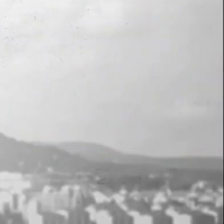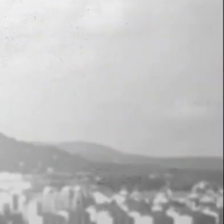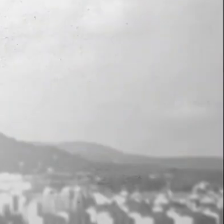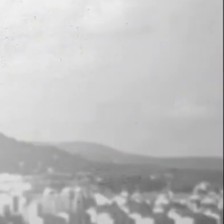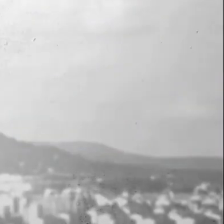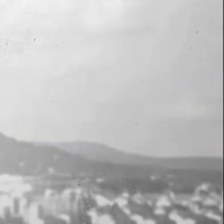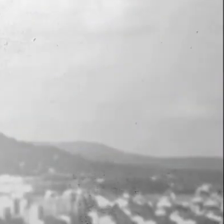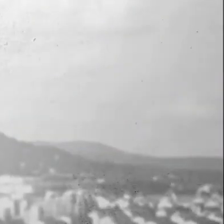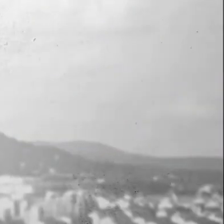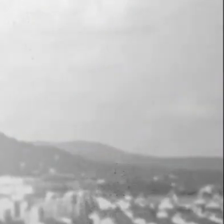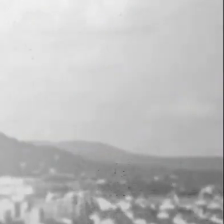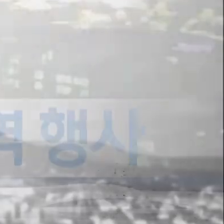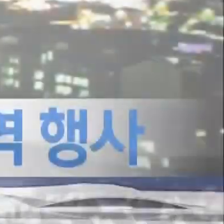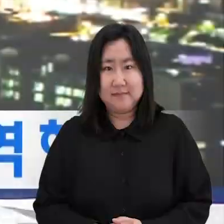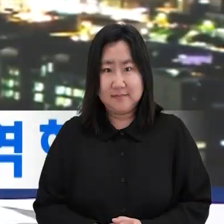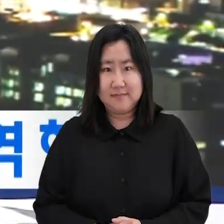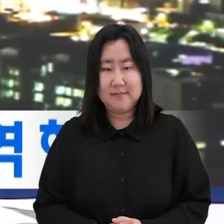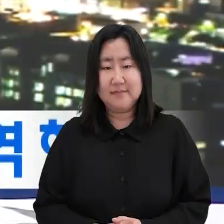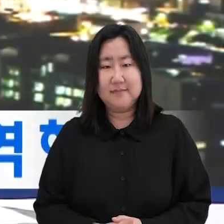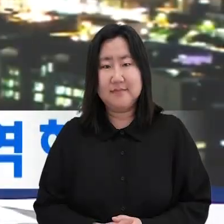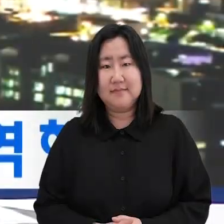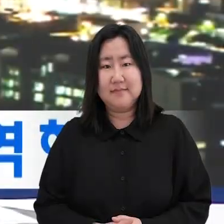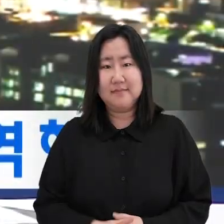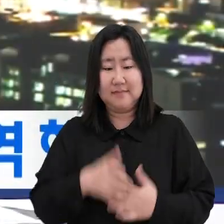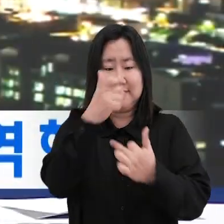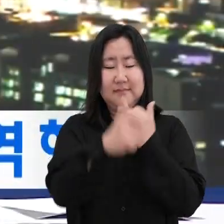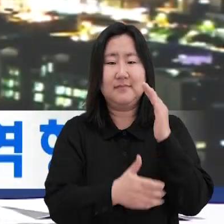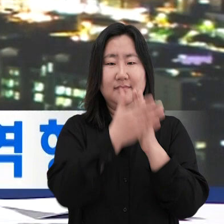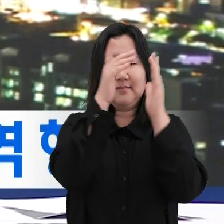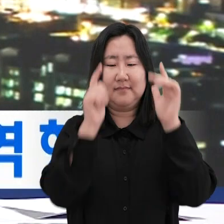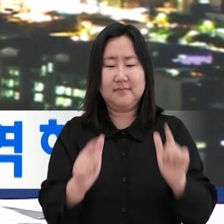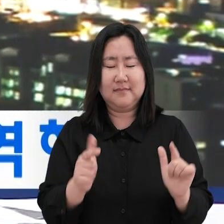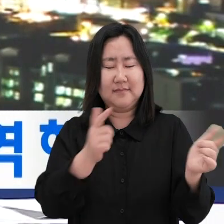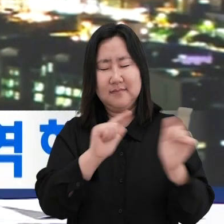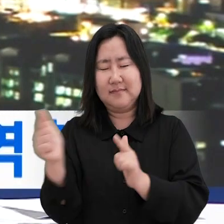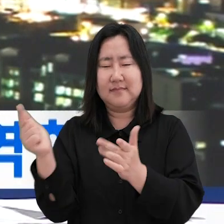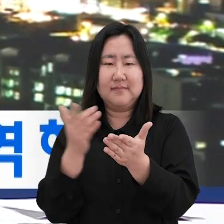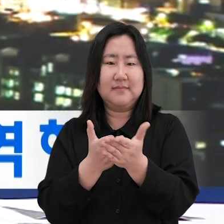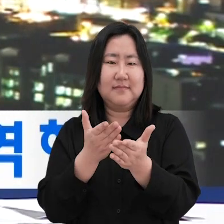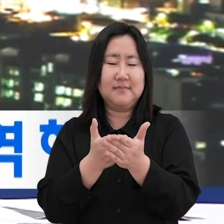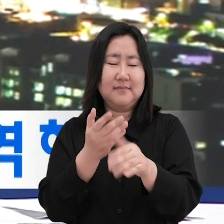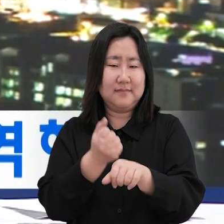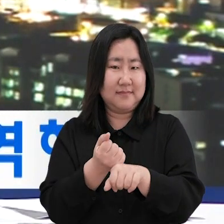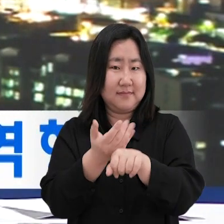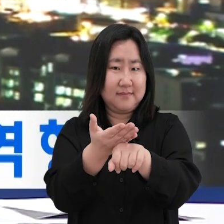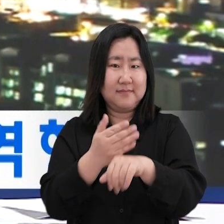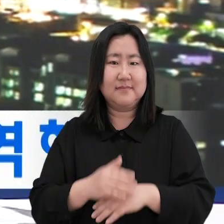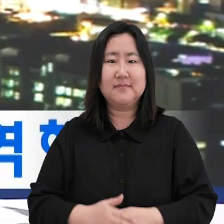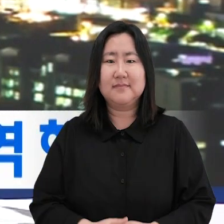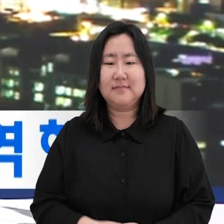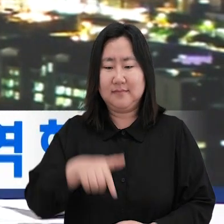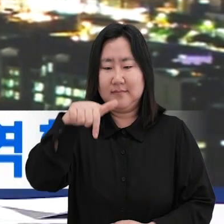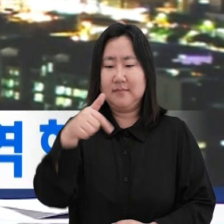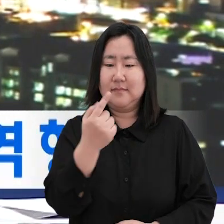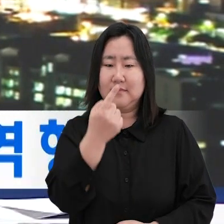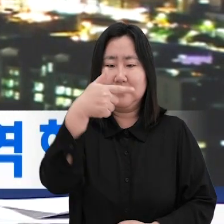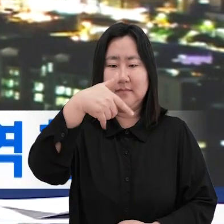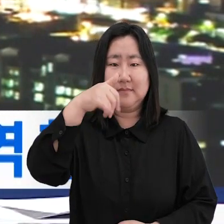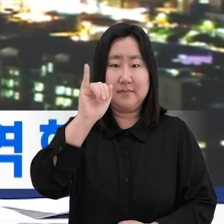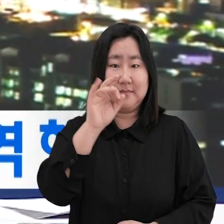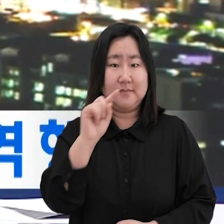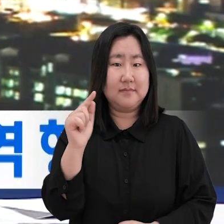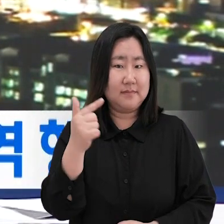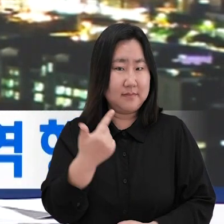타이트 서귀포 소식 서귀포시 지역에 다양한 소식을 전해드리는 서귀포 소식입니다 서귀포 시청